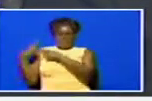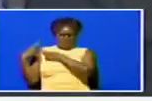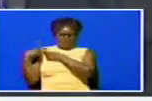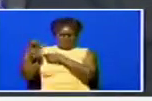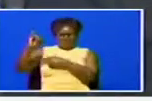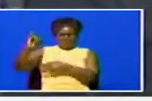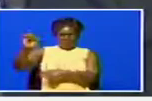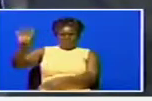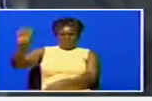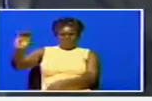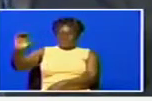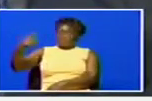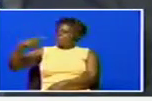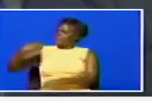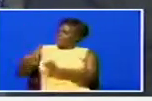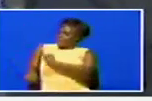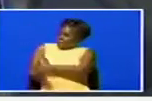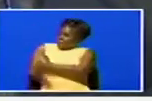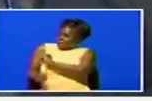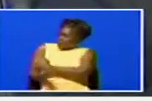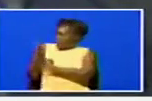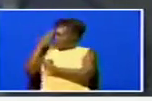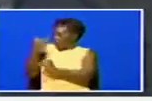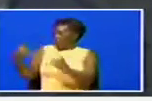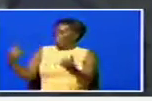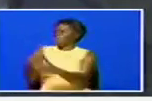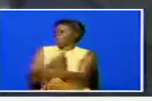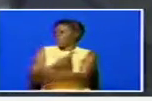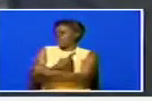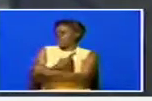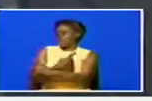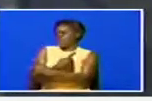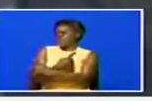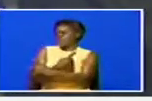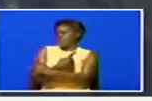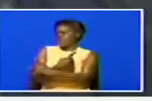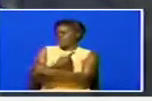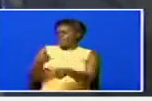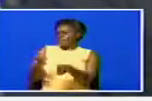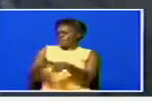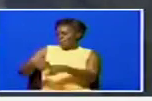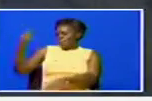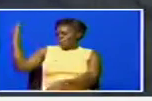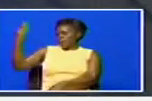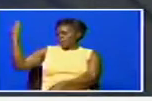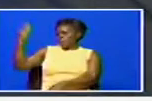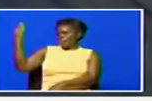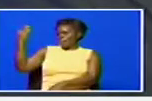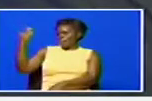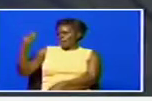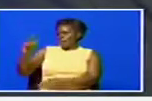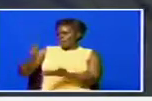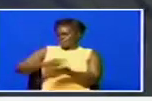IBC kuweza kutuambia na kueleza kwa nini matokeo hayo hayambatani. Na ukisikia hata hotuba ya Secretary